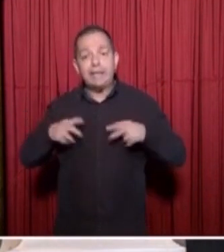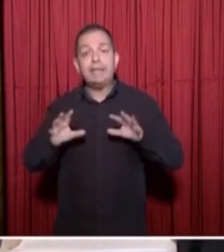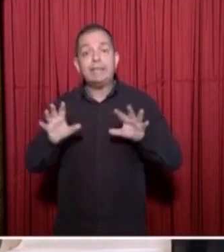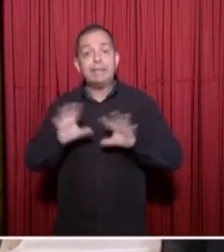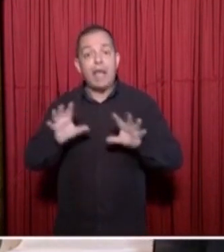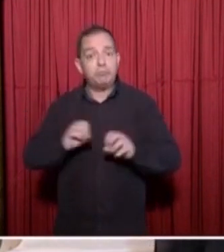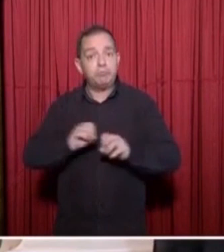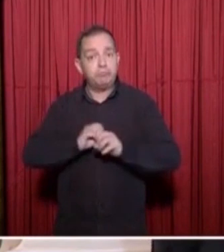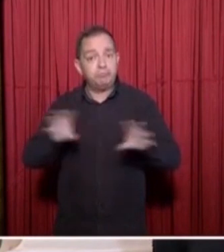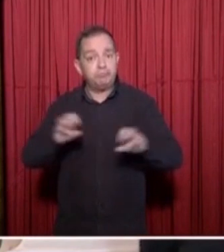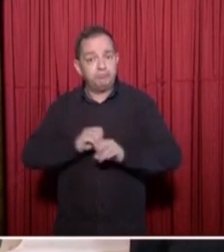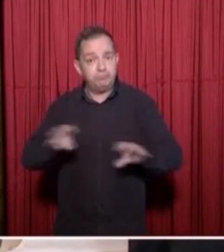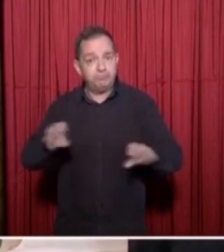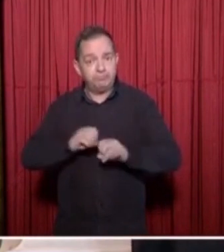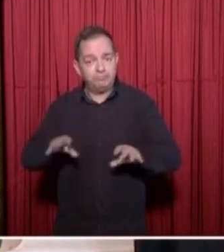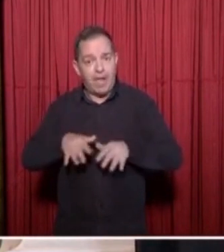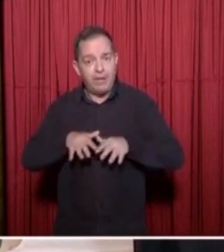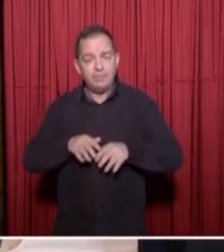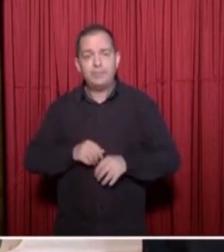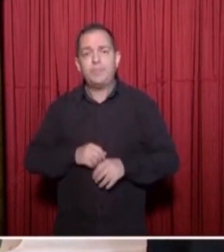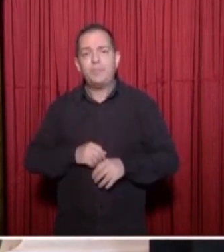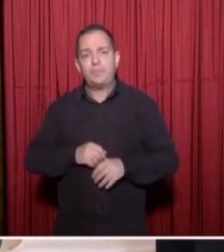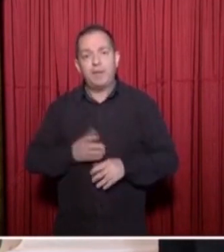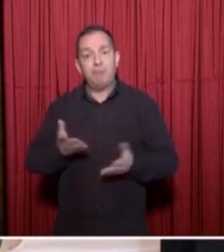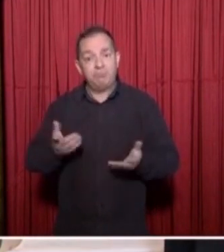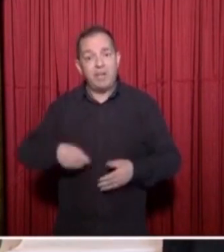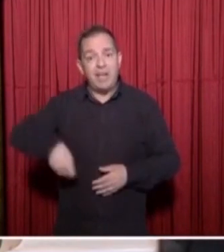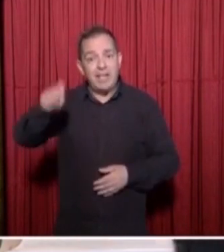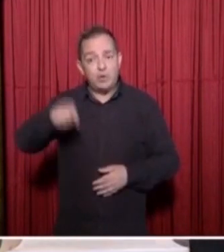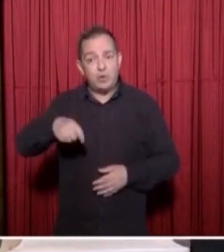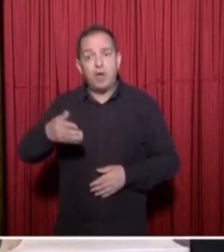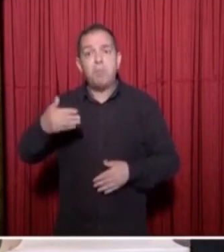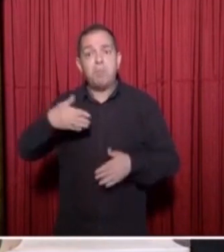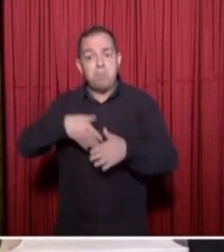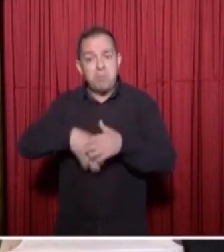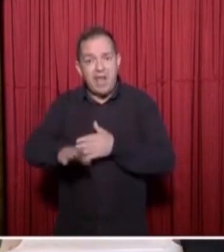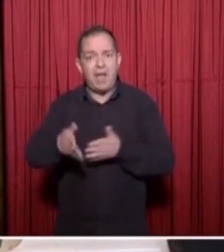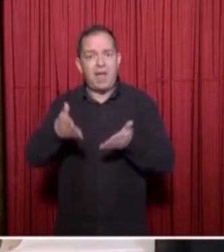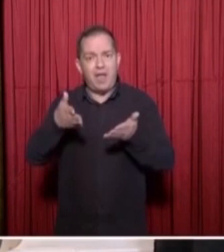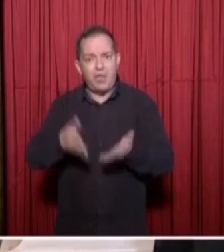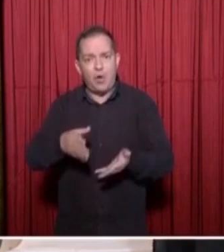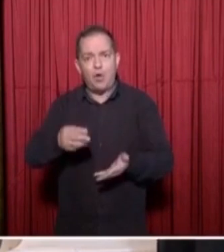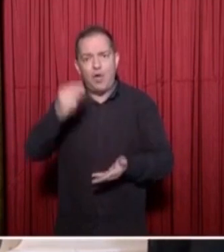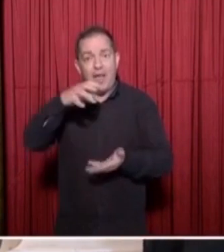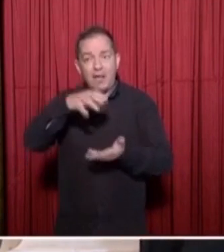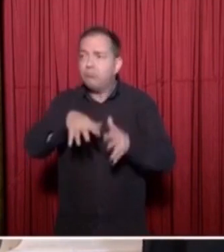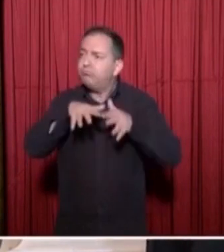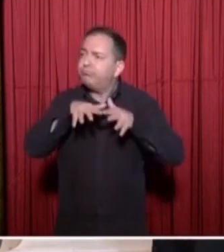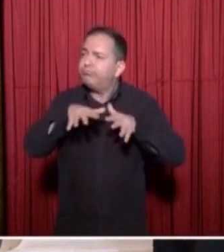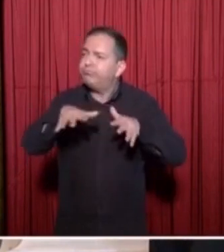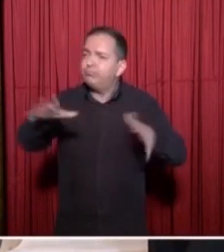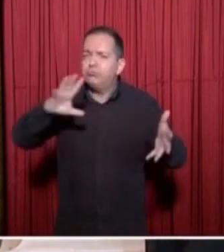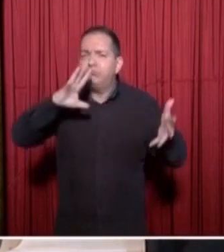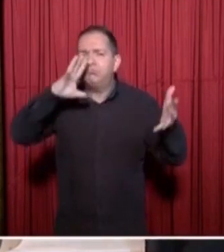οποία αναμεταδίδει την ώρα αυτή την λατρεία της κατά Πειραιά συνεκλεκτής εις τα πέρατα του